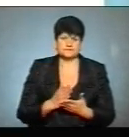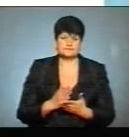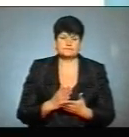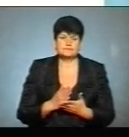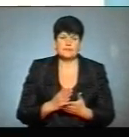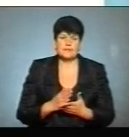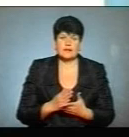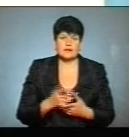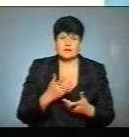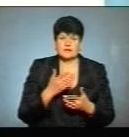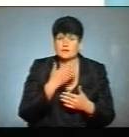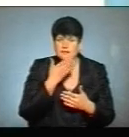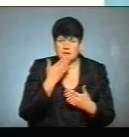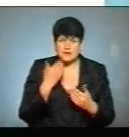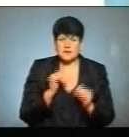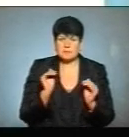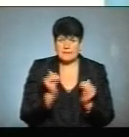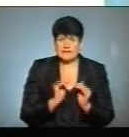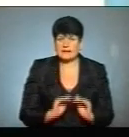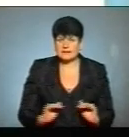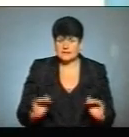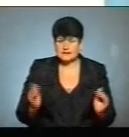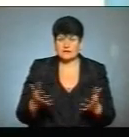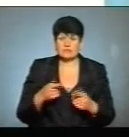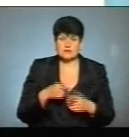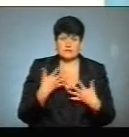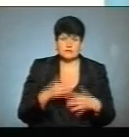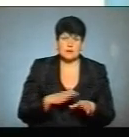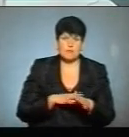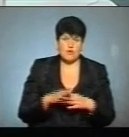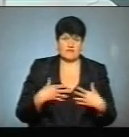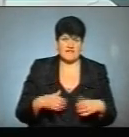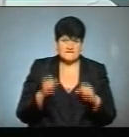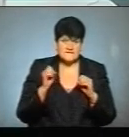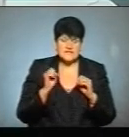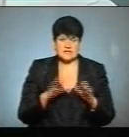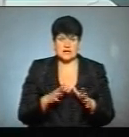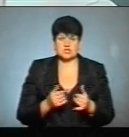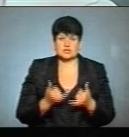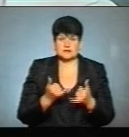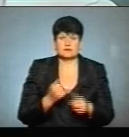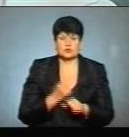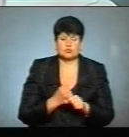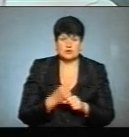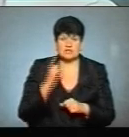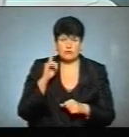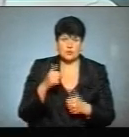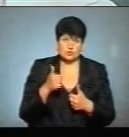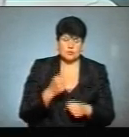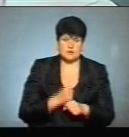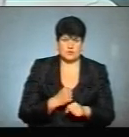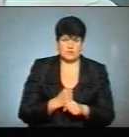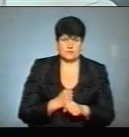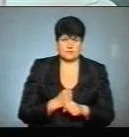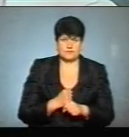не обтяжені малими дітьми, бо вже діти виросли. Тобто в них вже повна віддача йде якраз на ту роботу, яку вони добре вміють робити. Це,